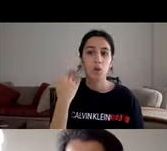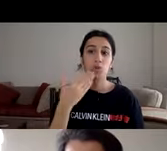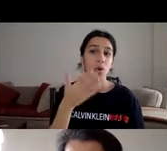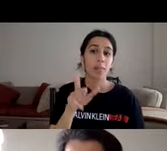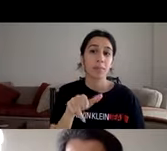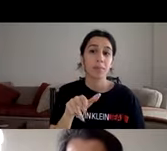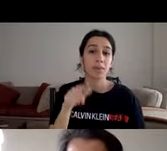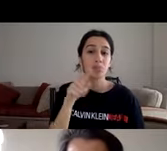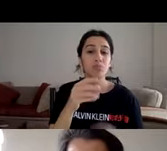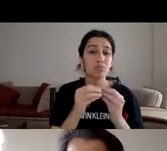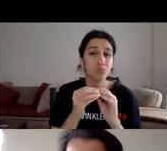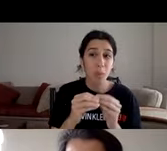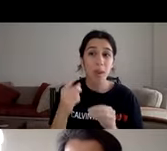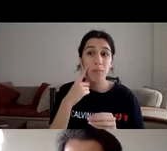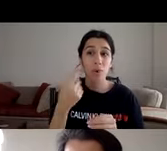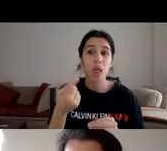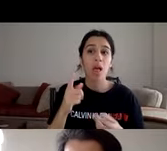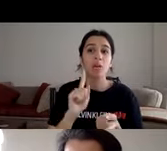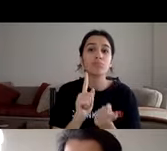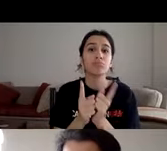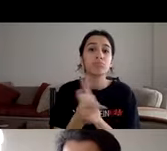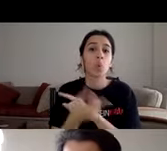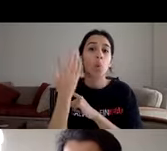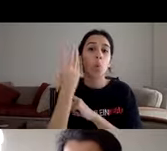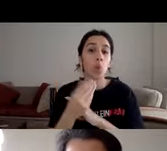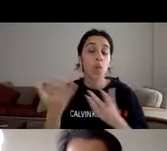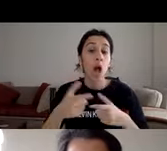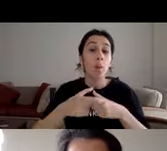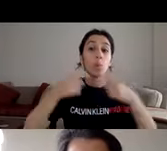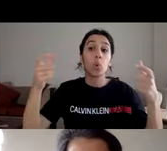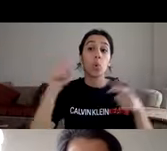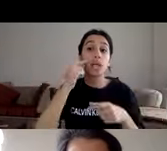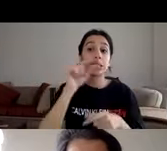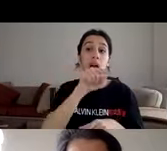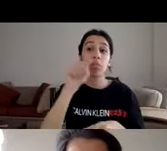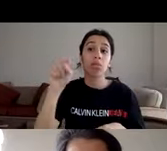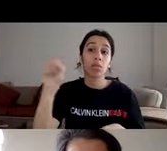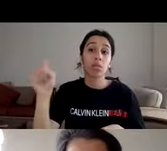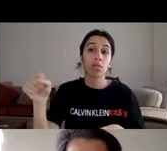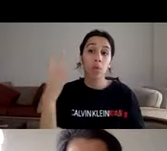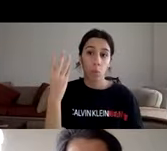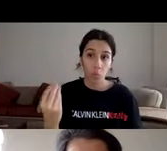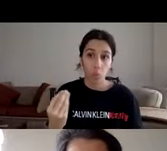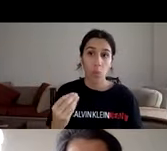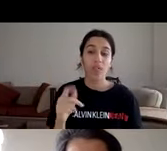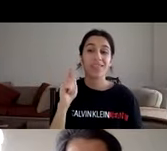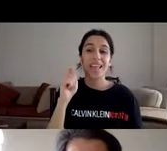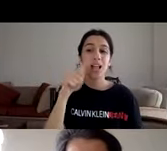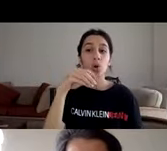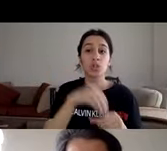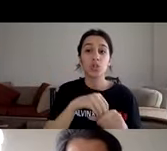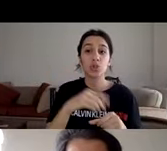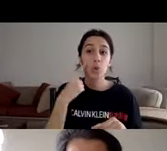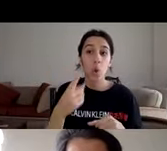yaşanan dertler, kısıtlar gittikçe çeşitlilik arz ediyor ve çok daha büyük kitleleri etkileyecek hale geliyor. Teknoloji dünyasında da buna